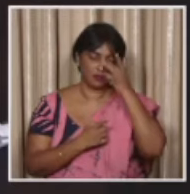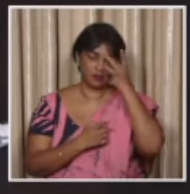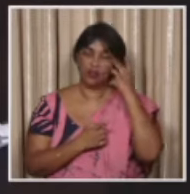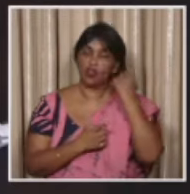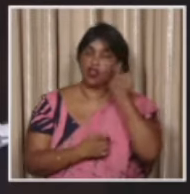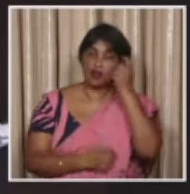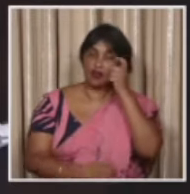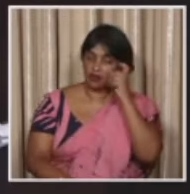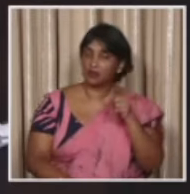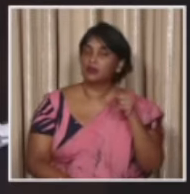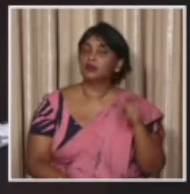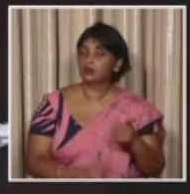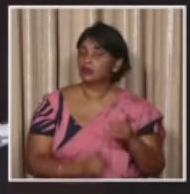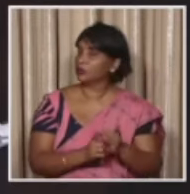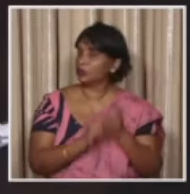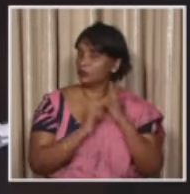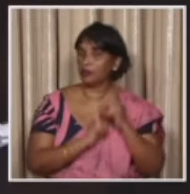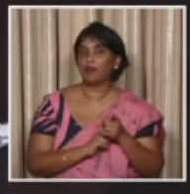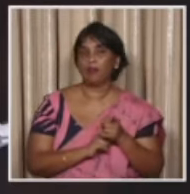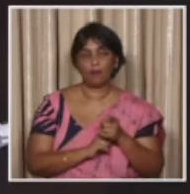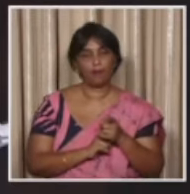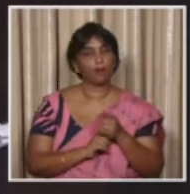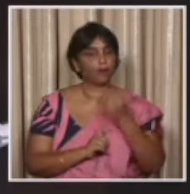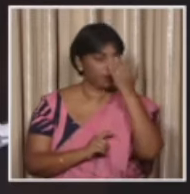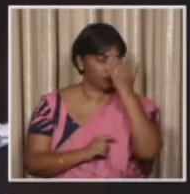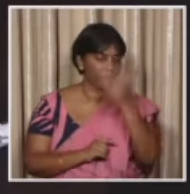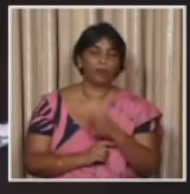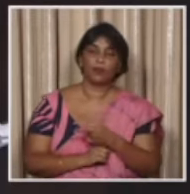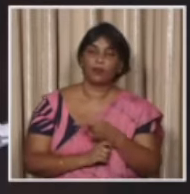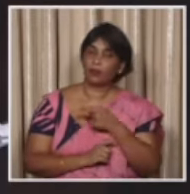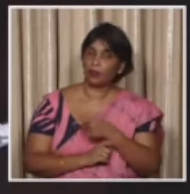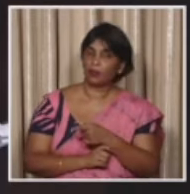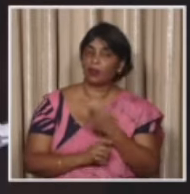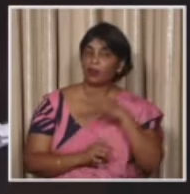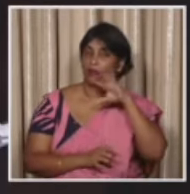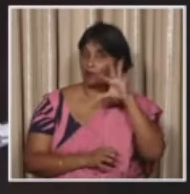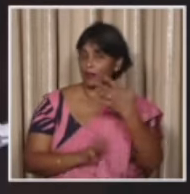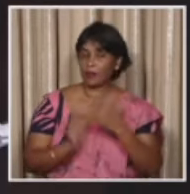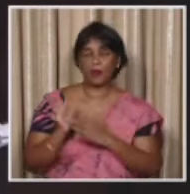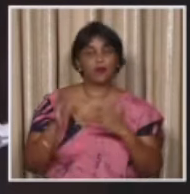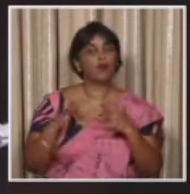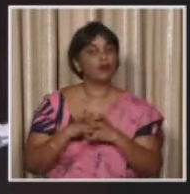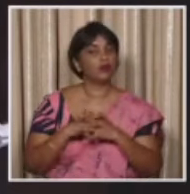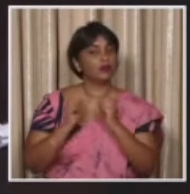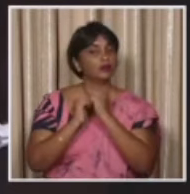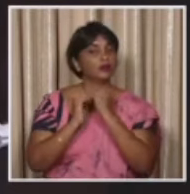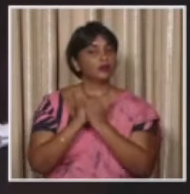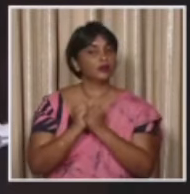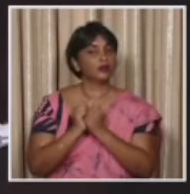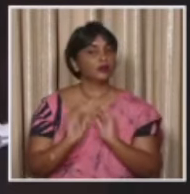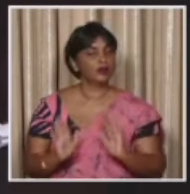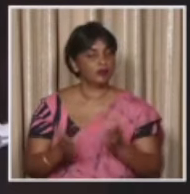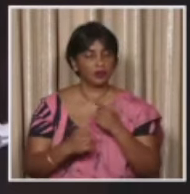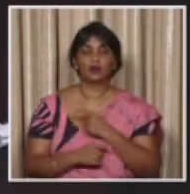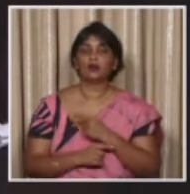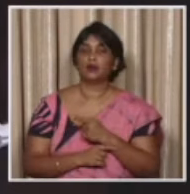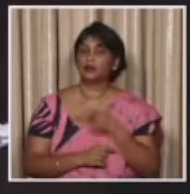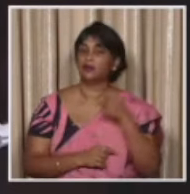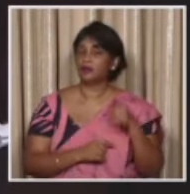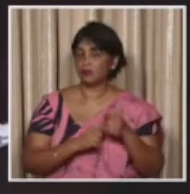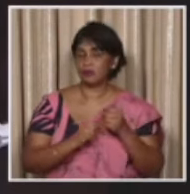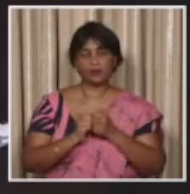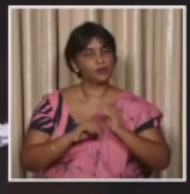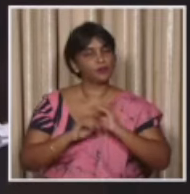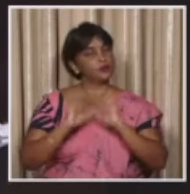හොයලා බලලා ඒක පදනම් කරගෙන කරුණා කරලා අර 500 මෙගාවොට් වැඩසටහන ක්‍රියාත්මක කරන්න මේ කරන